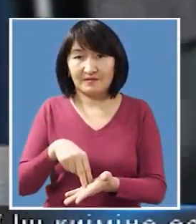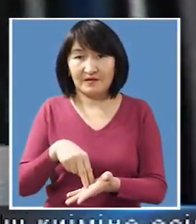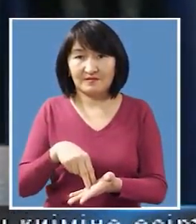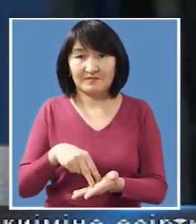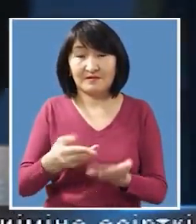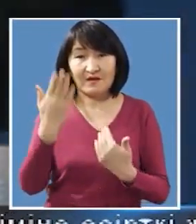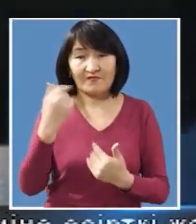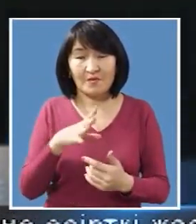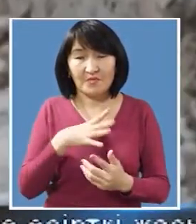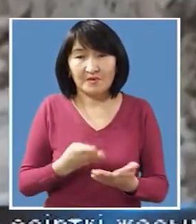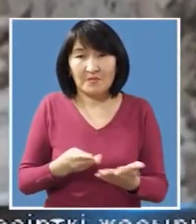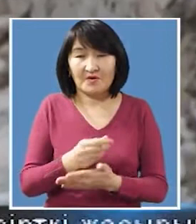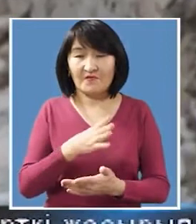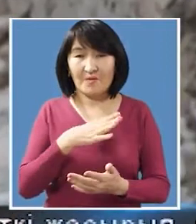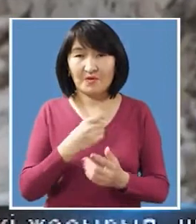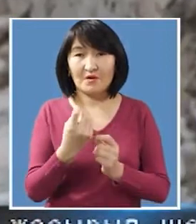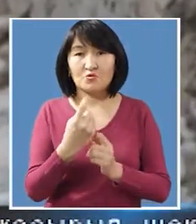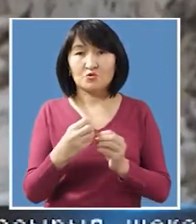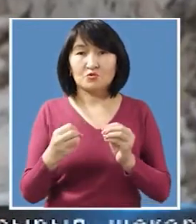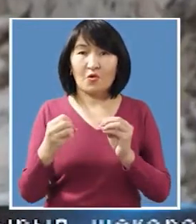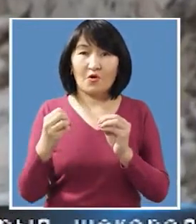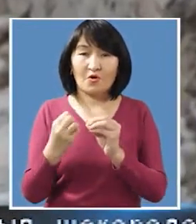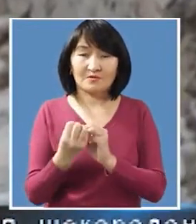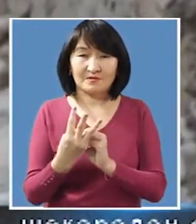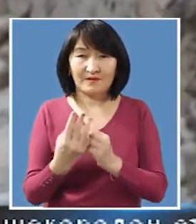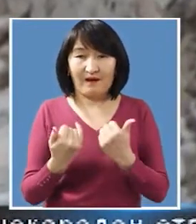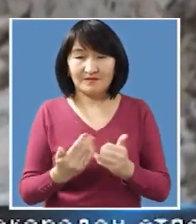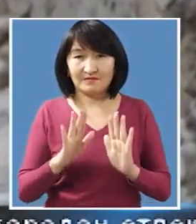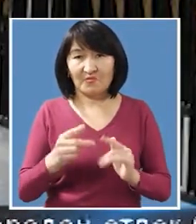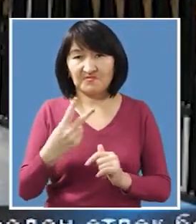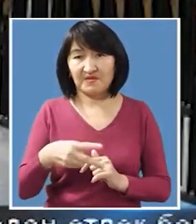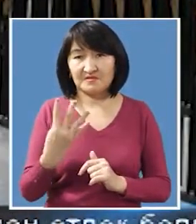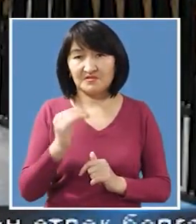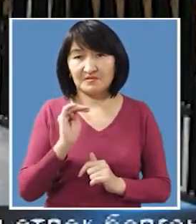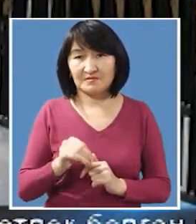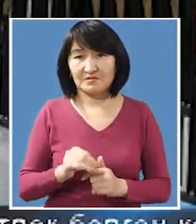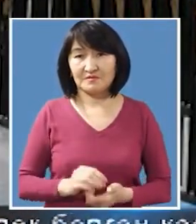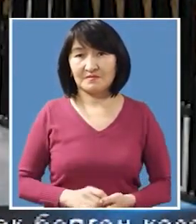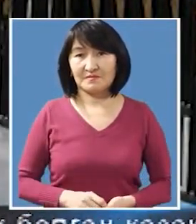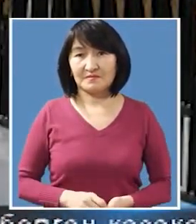жүргізуші куәлігінен айырылатын. Енді 72 мың теңге төлеп, жазадан құтылады.